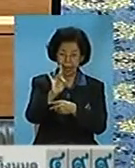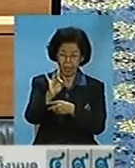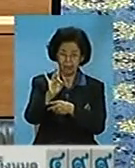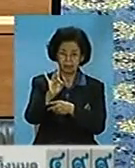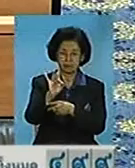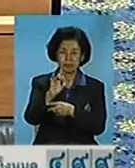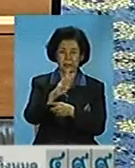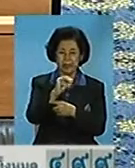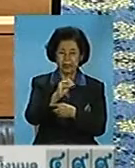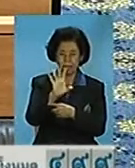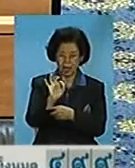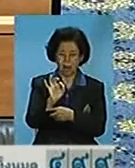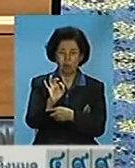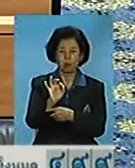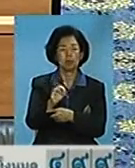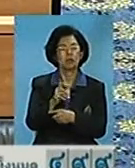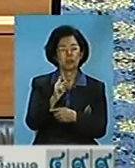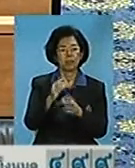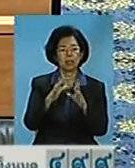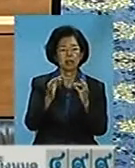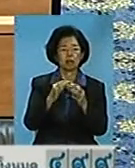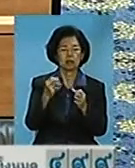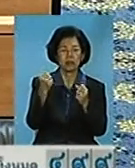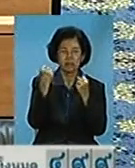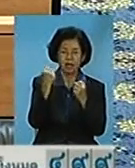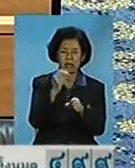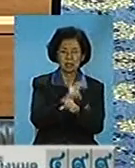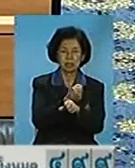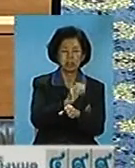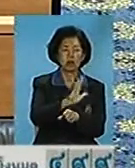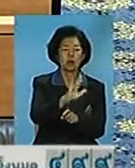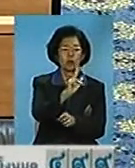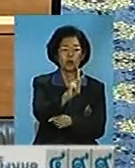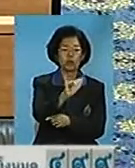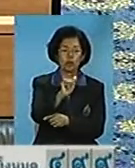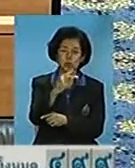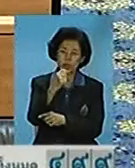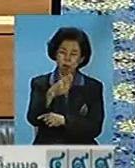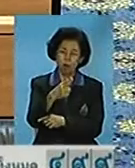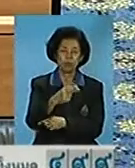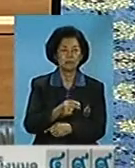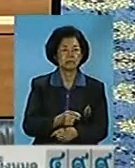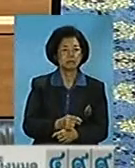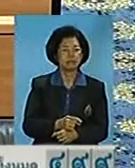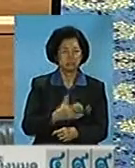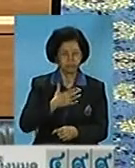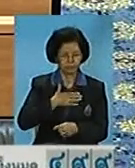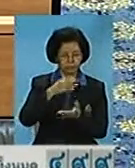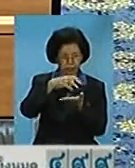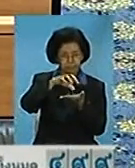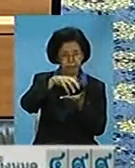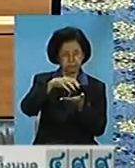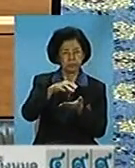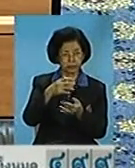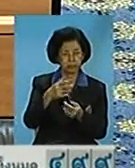แล้วมาตรา9เนี่ยมันเป็นเรื่องของอำนาจหน้าที่ของกยธ.ซึ่งผมพูดอย่างนี้